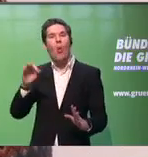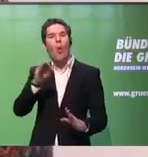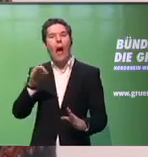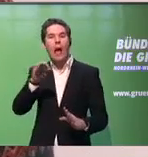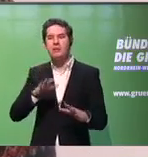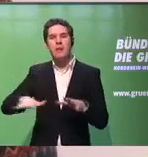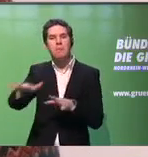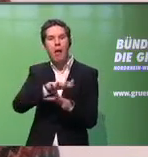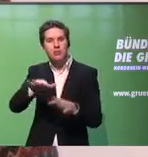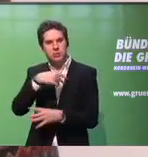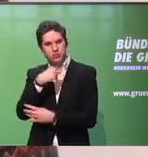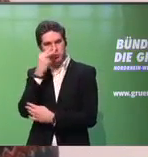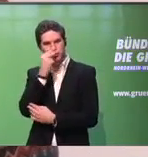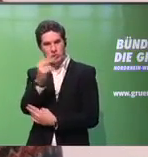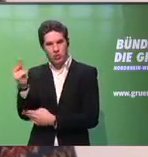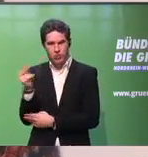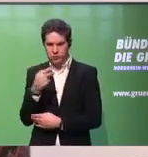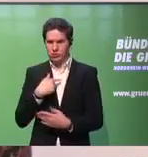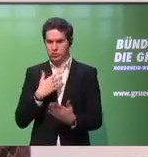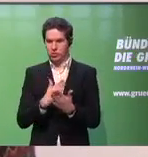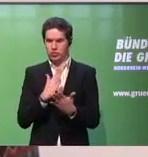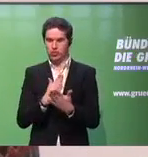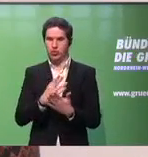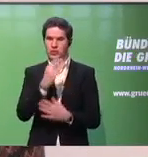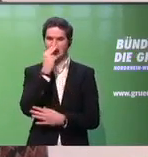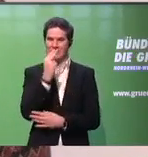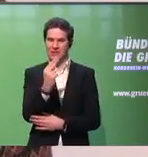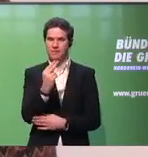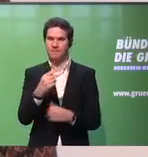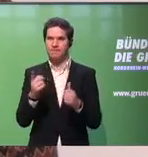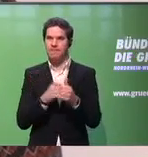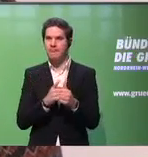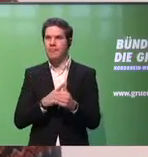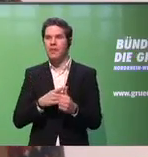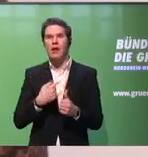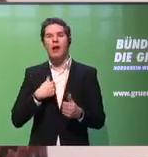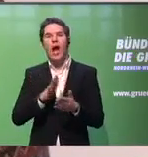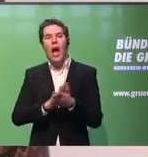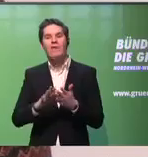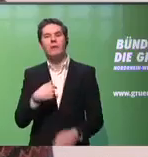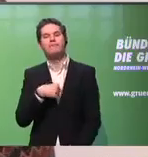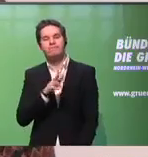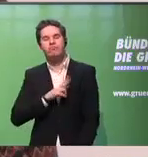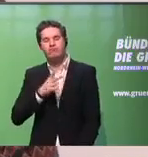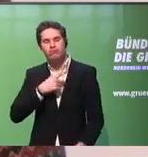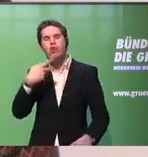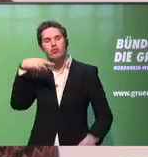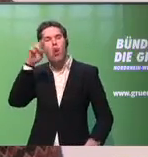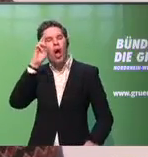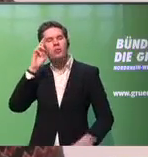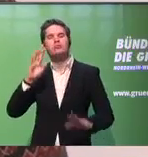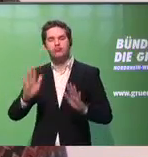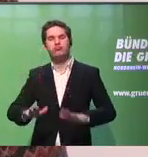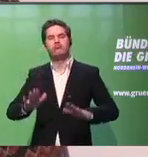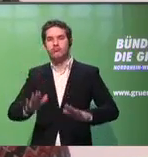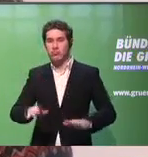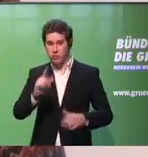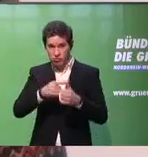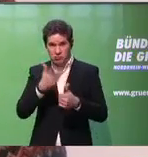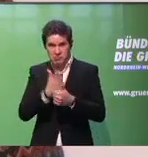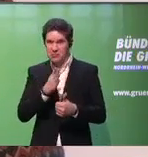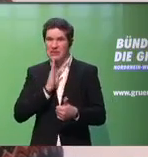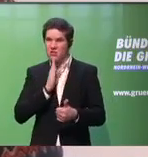da fällt mir schon auf, dass das Tolerieren alleine, ja, nicht ausreicht, sondern dass auch in so einem Stadtteil